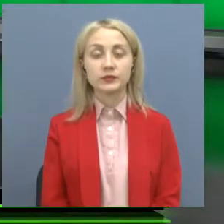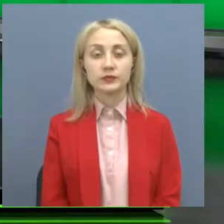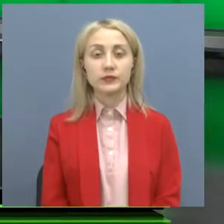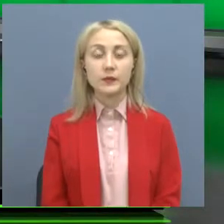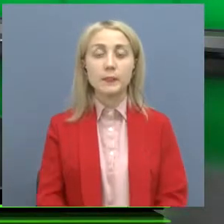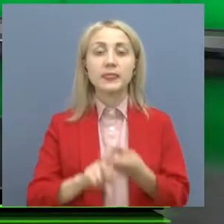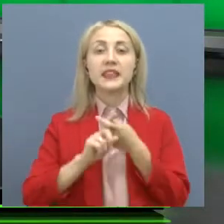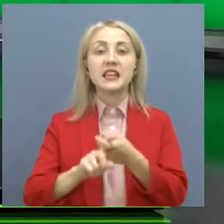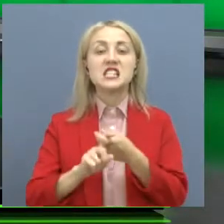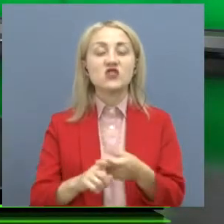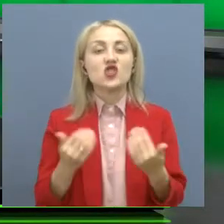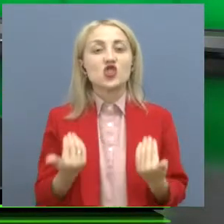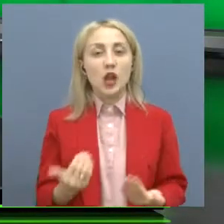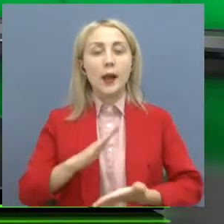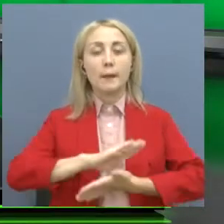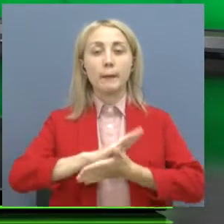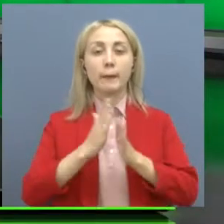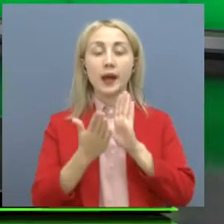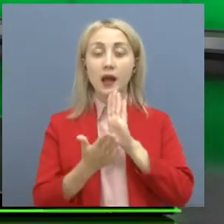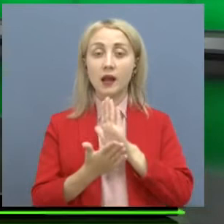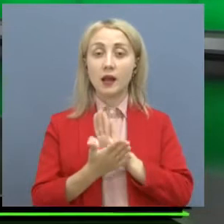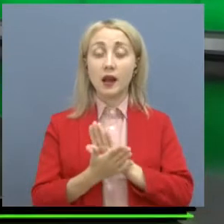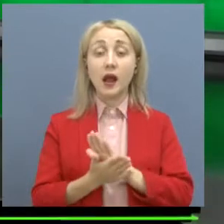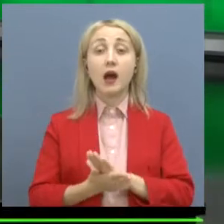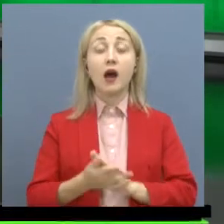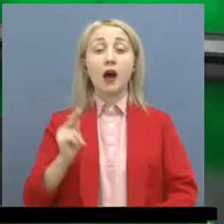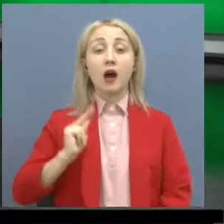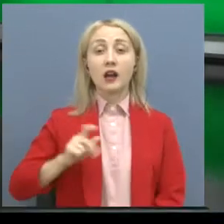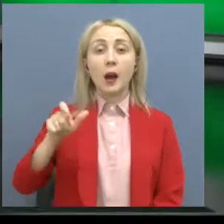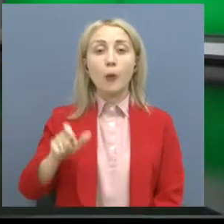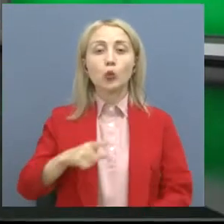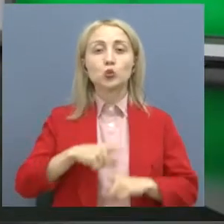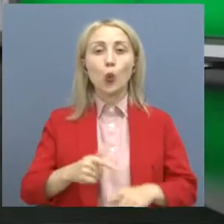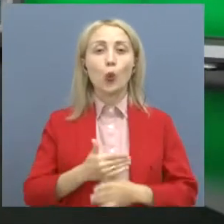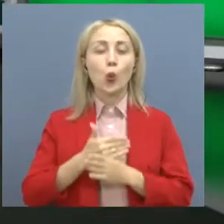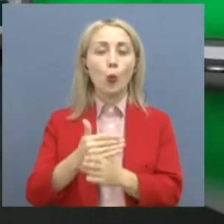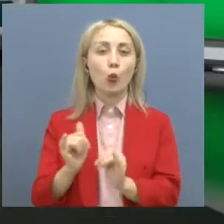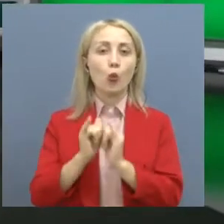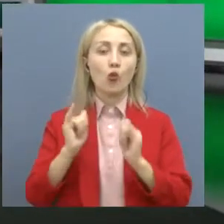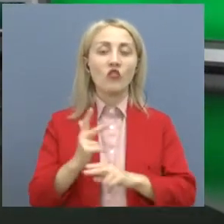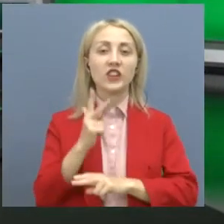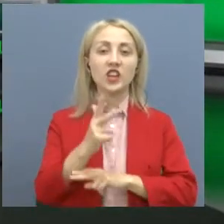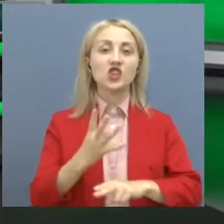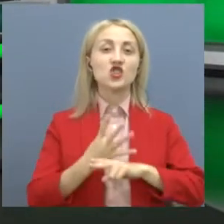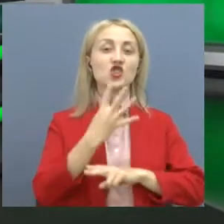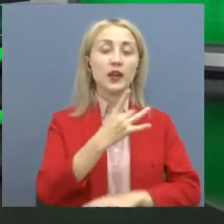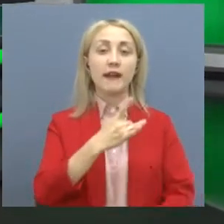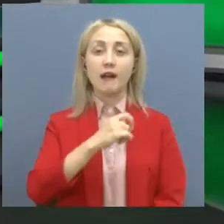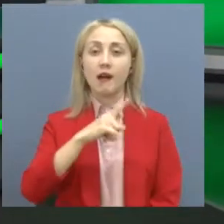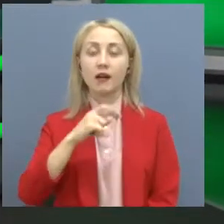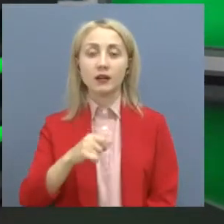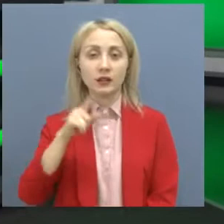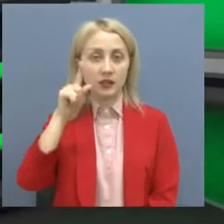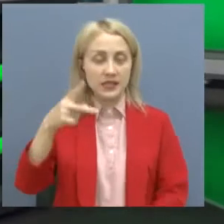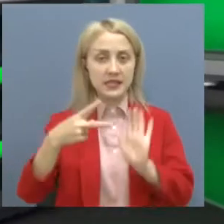Эпидемиологиялық ахуалға орай өңірлік жедел жәрдем қызметінің жұмысы 3-4 есеге артқан. Бір аптада 7000 шақыртуға дейін қабылдауда. Оның